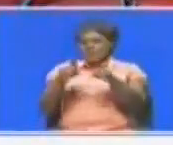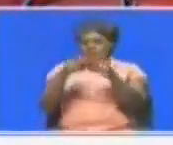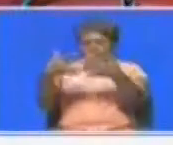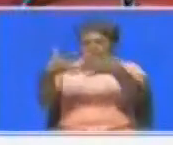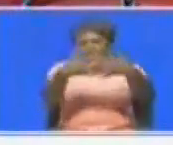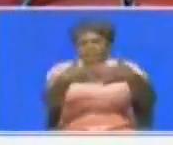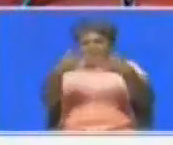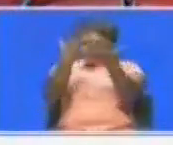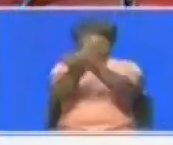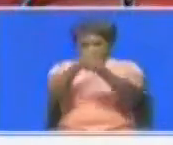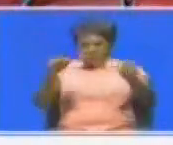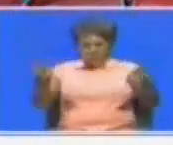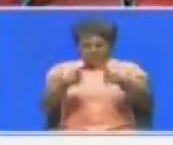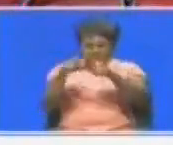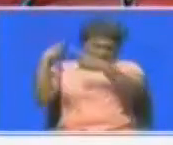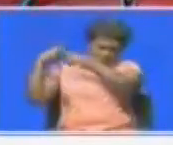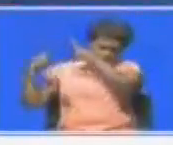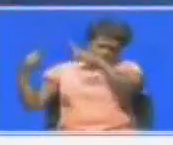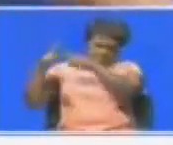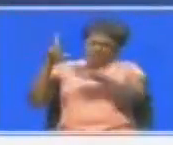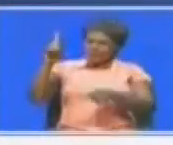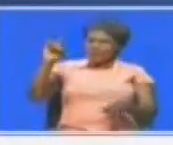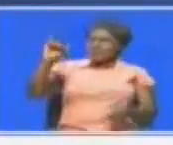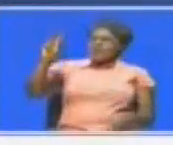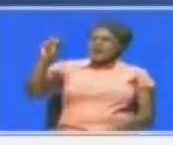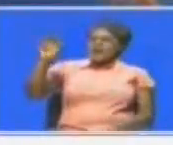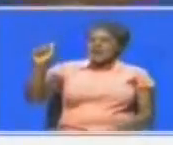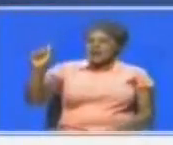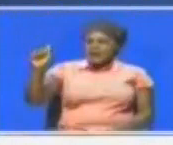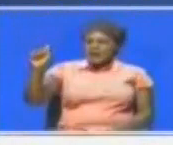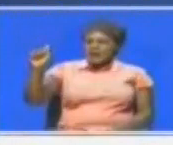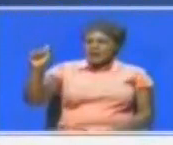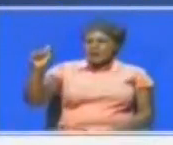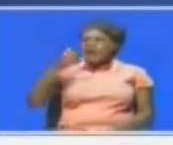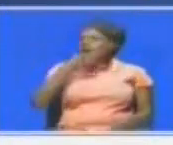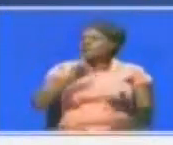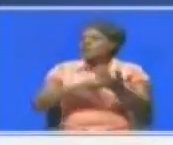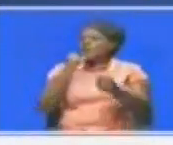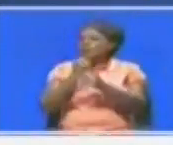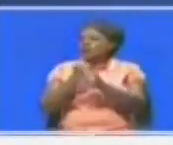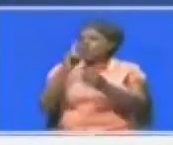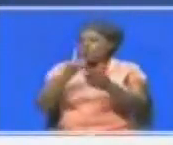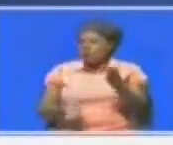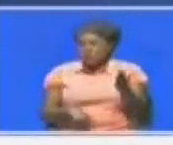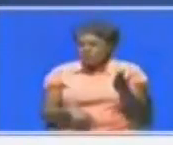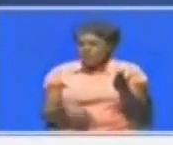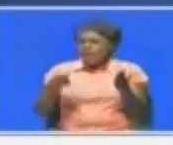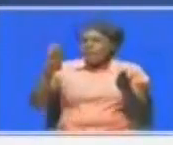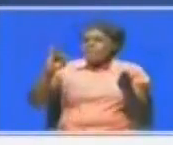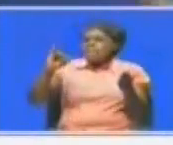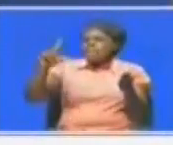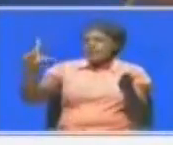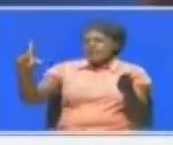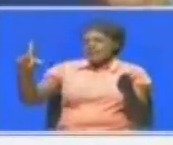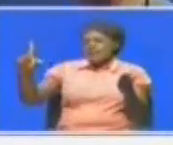Uingereza wamepitia hayo hayo. Yule Princess Diana, the most beautiful woman in the world, mume wake alifanya nini? Bill Clinton alifanya nini mke wake?